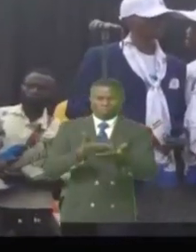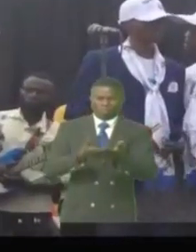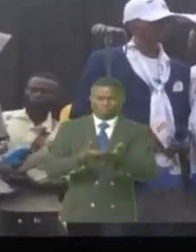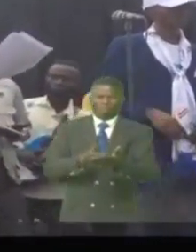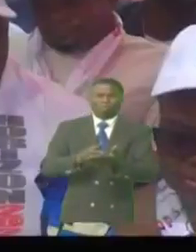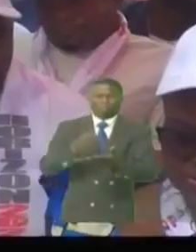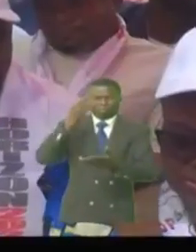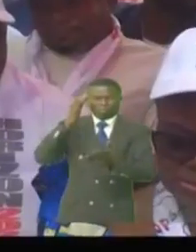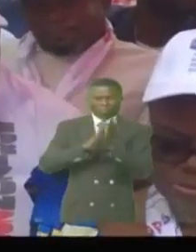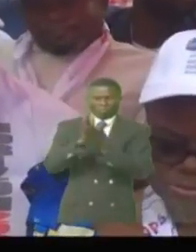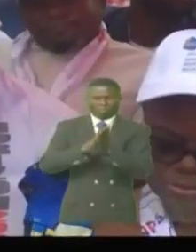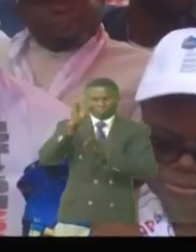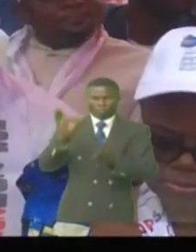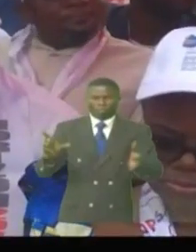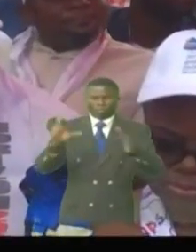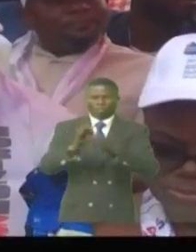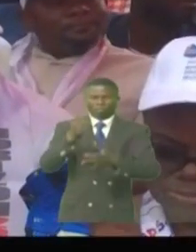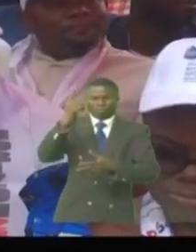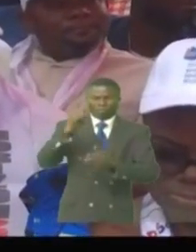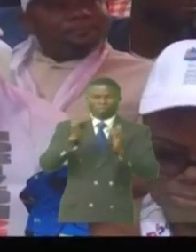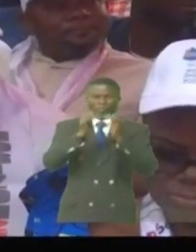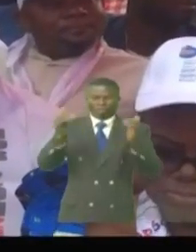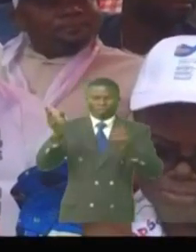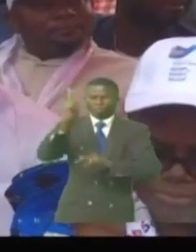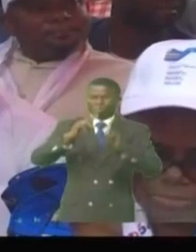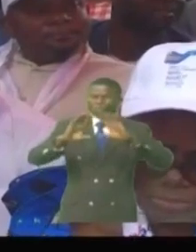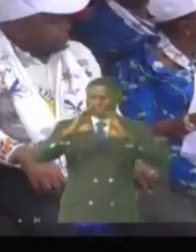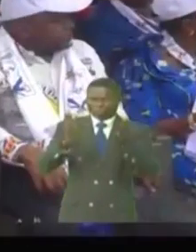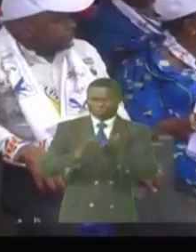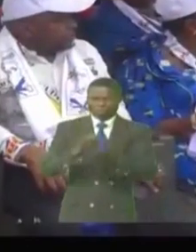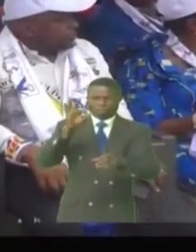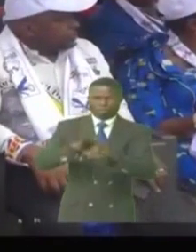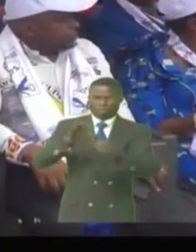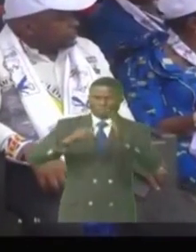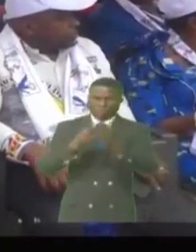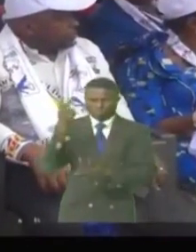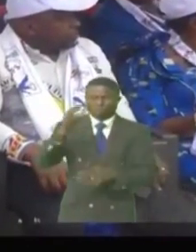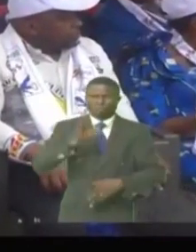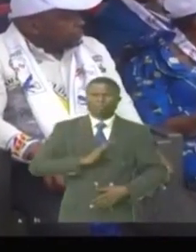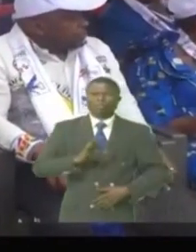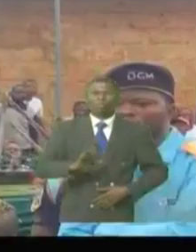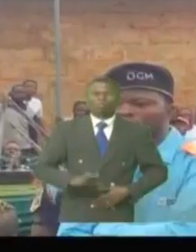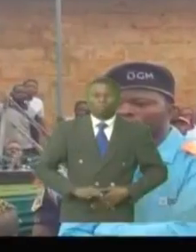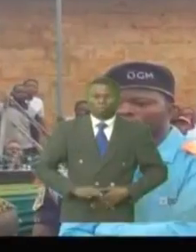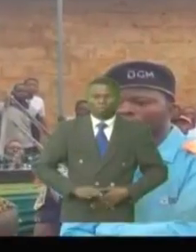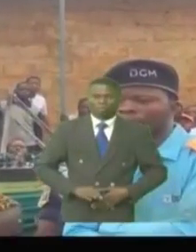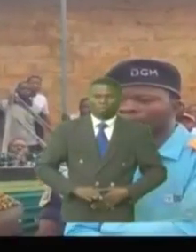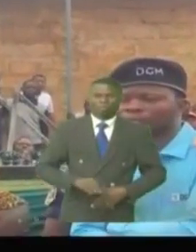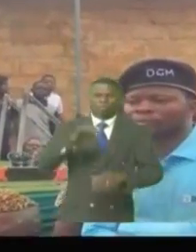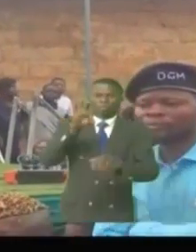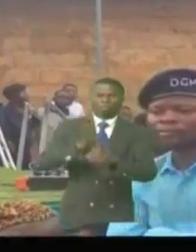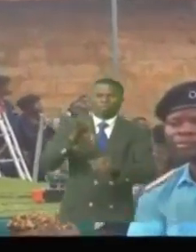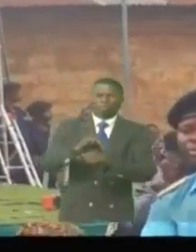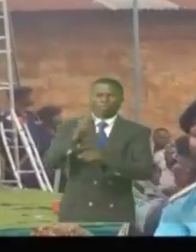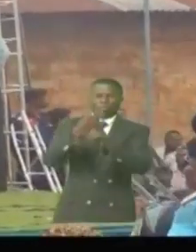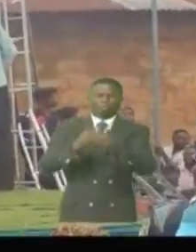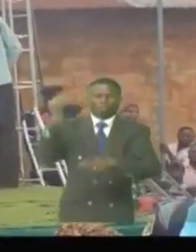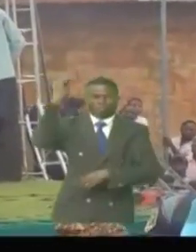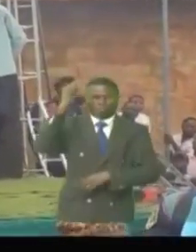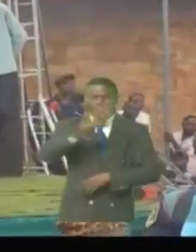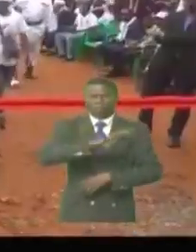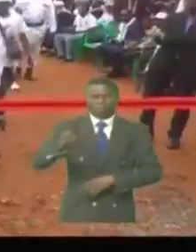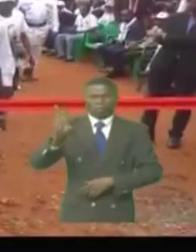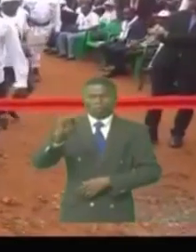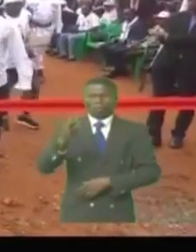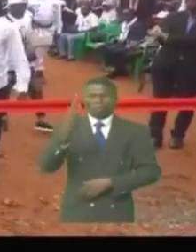l'unité, la cohabitation pacifique et la mobilisation pour la réélection de Félix Antoine Tshisekedi Tshilombo à l'élection de décembre